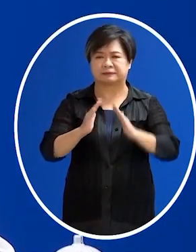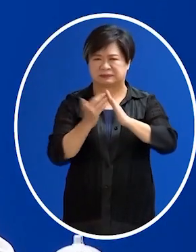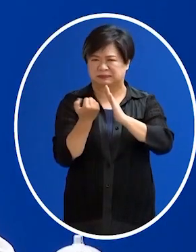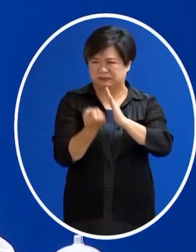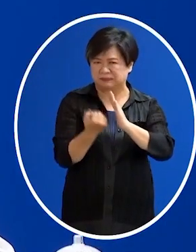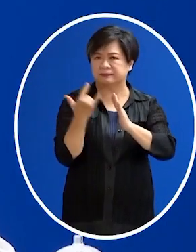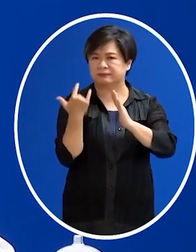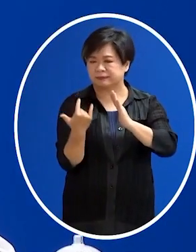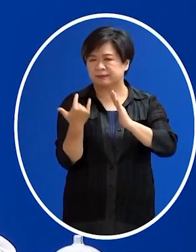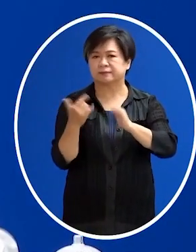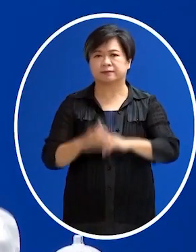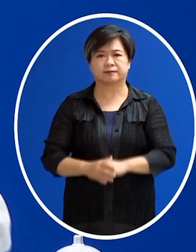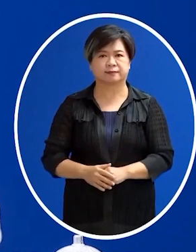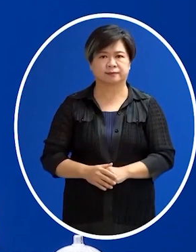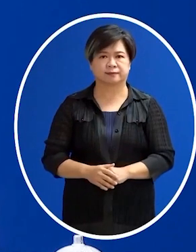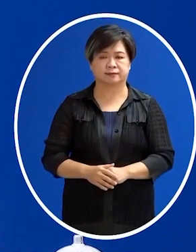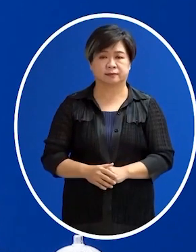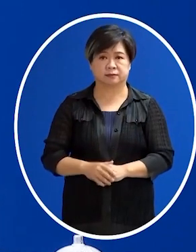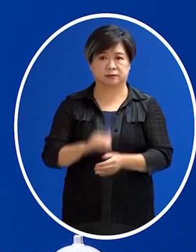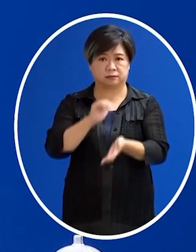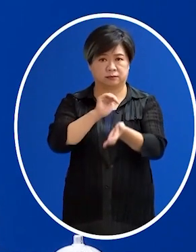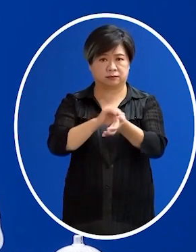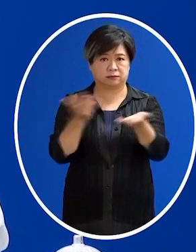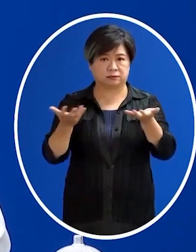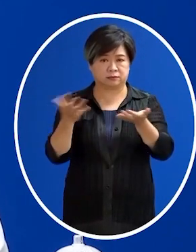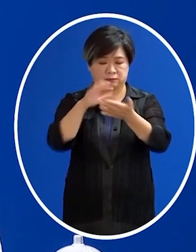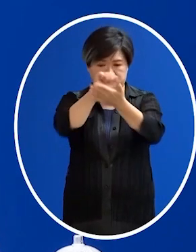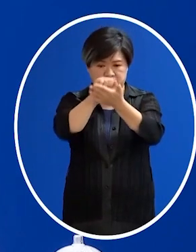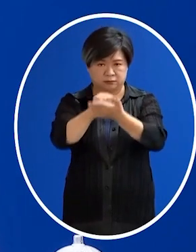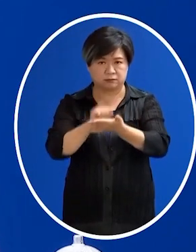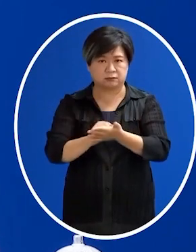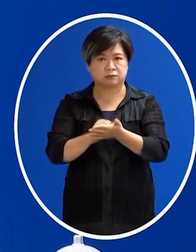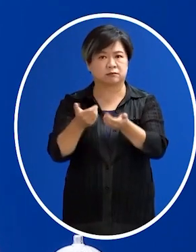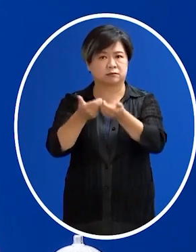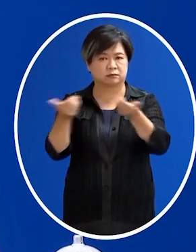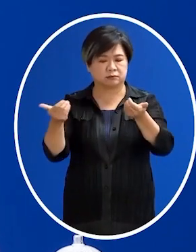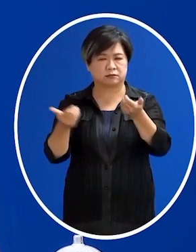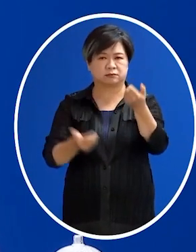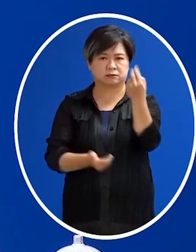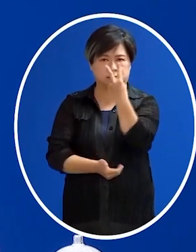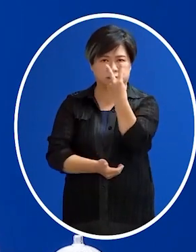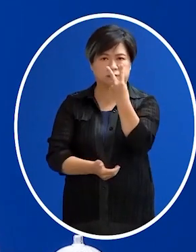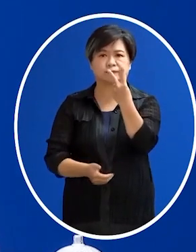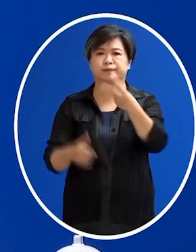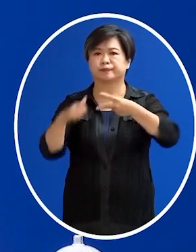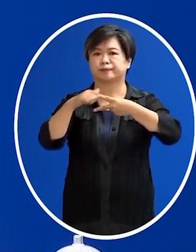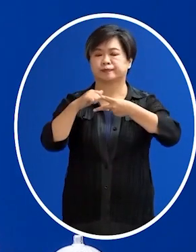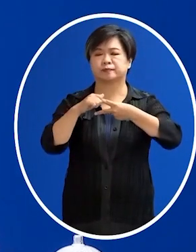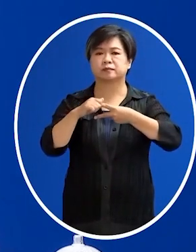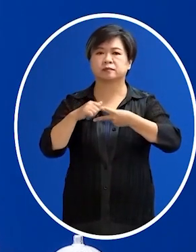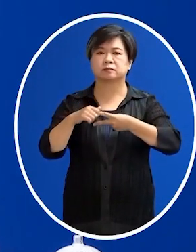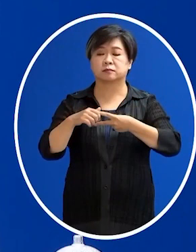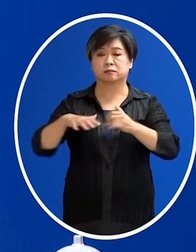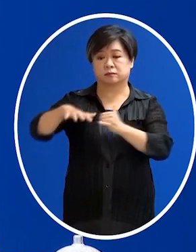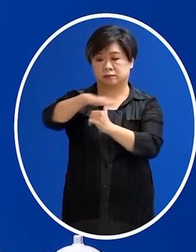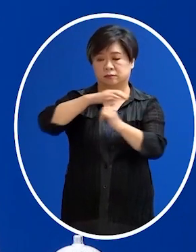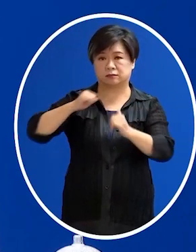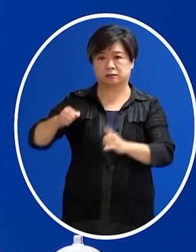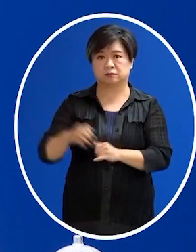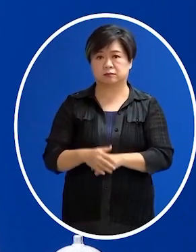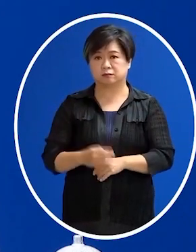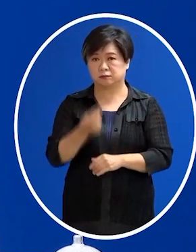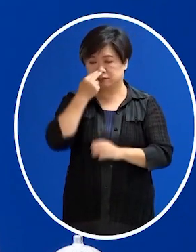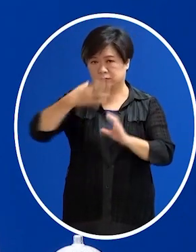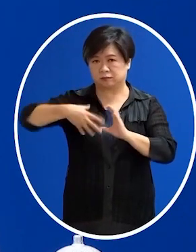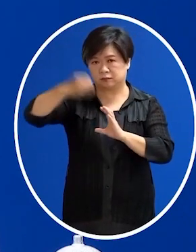那至于说我们整个医疗资源的盘点哈，那分成2块哈。那么以全国的负压隔离